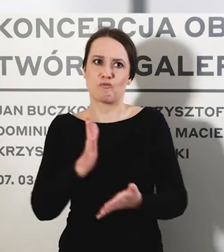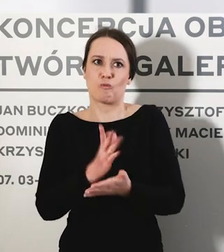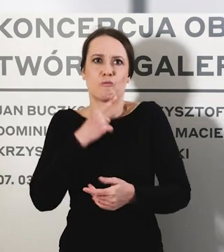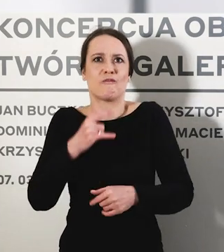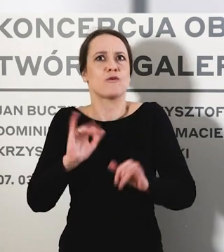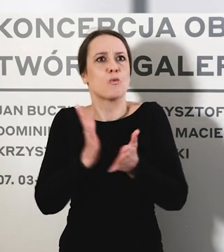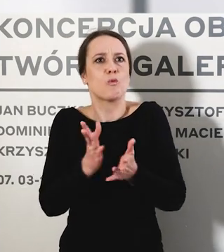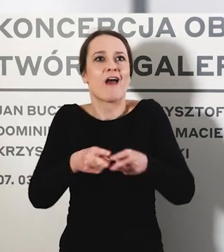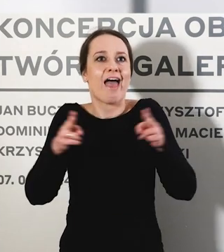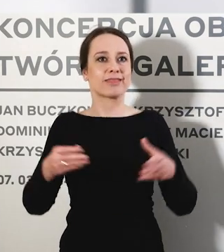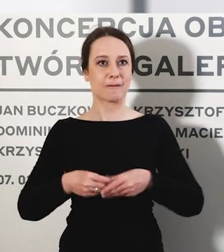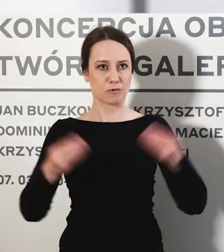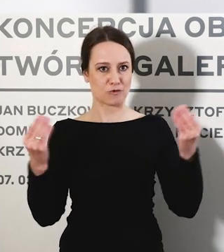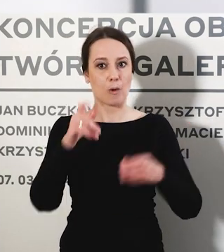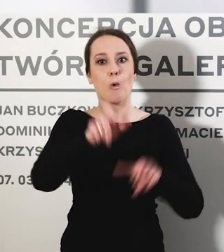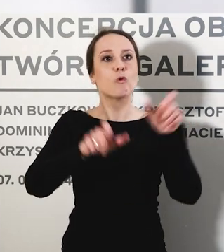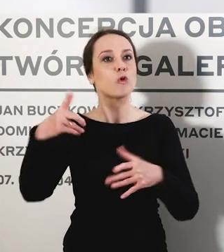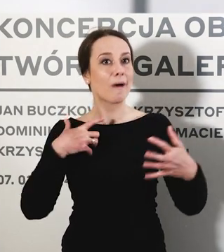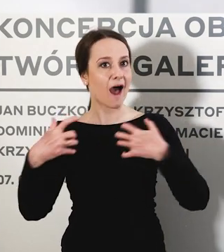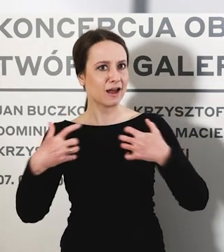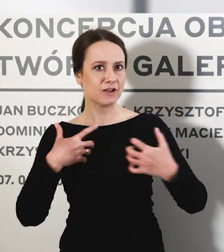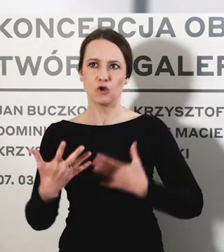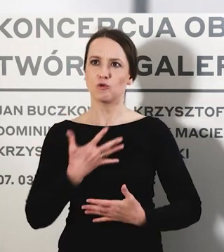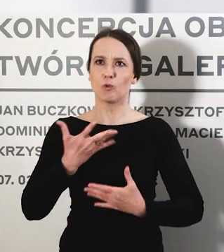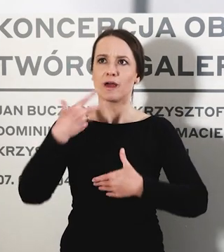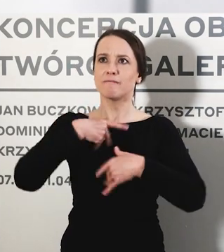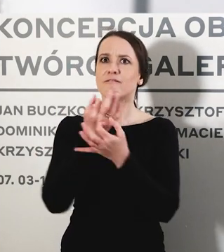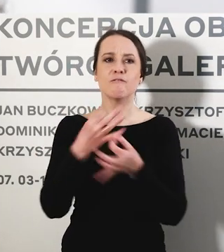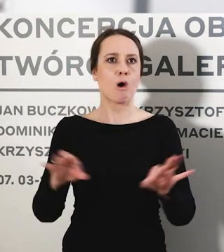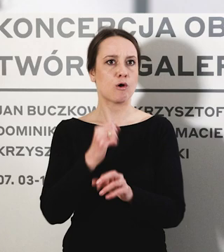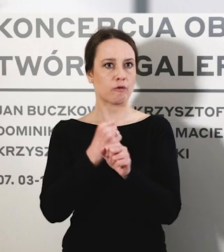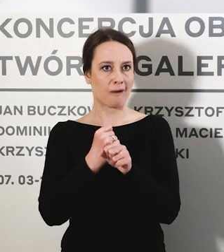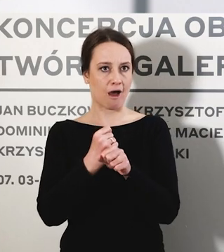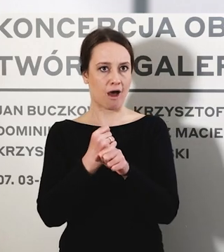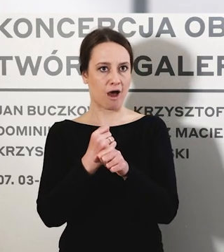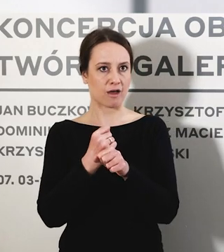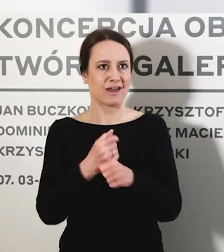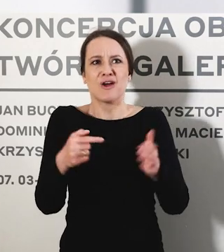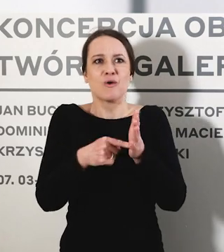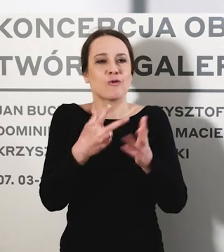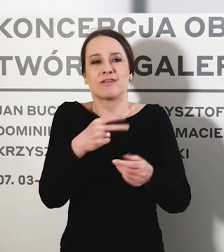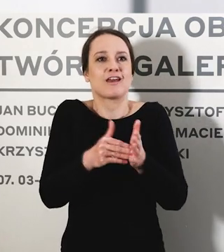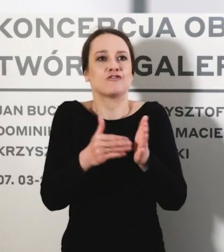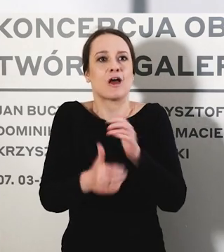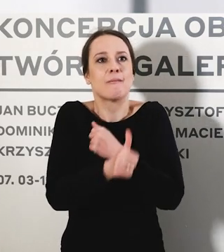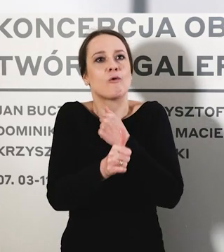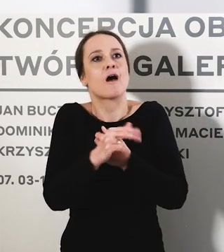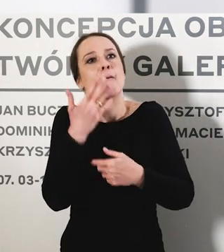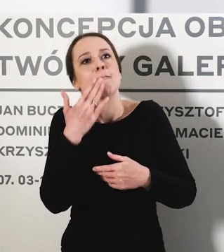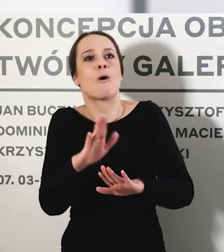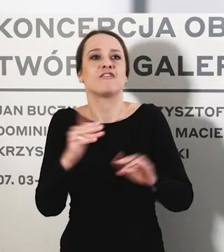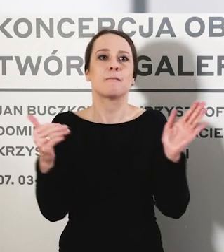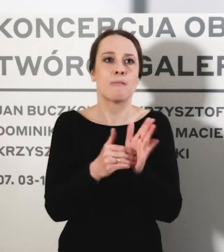artyści posiadają w sobie wolność pracy w której nie muszą udowadniać swojej prywatności